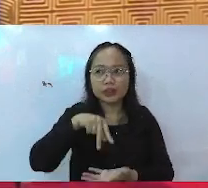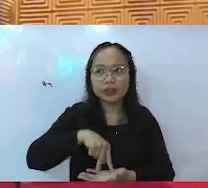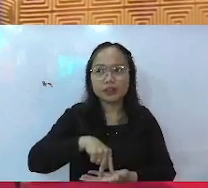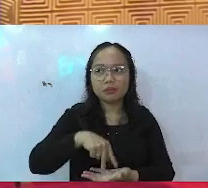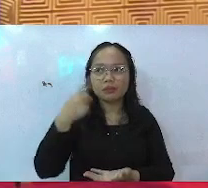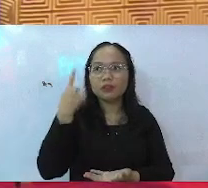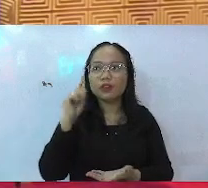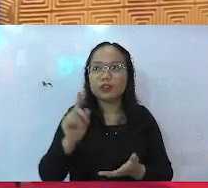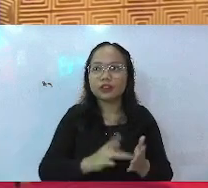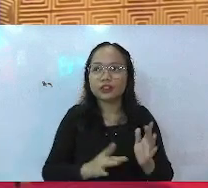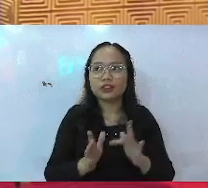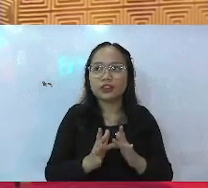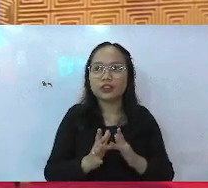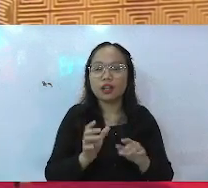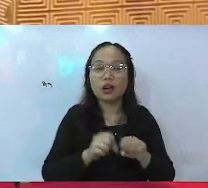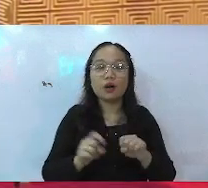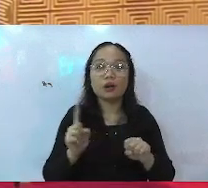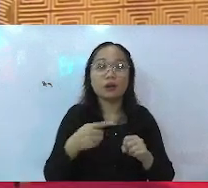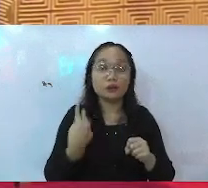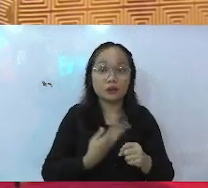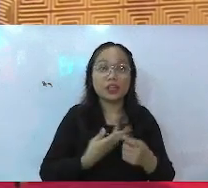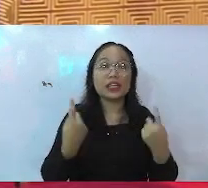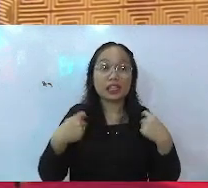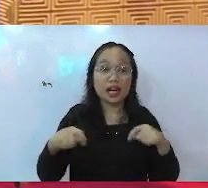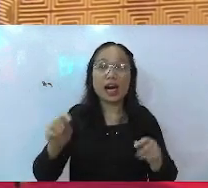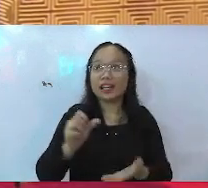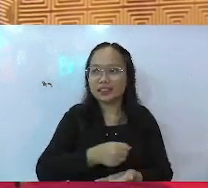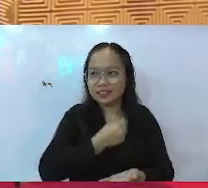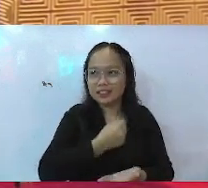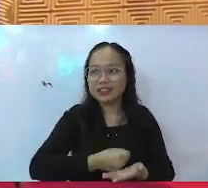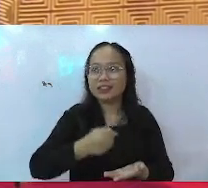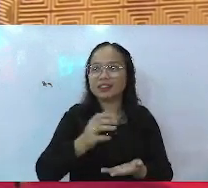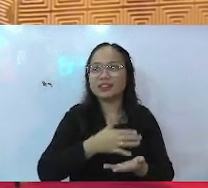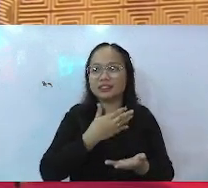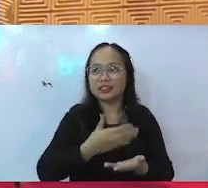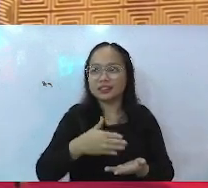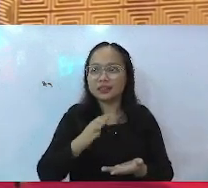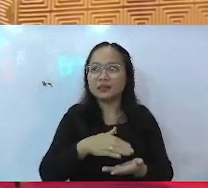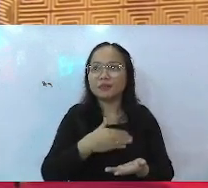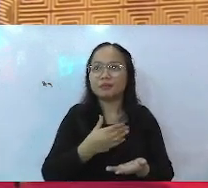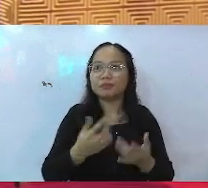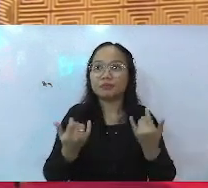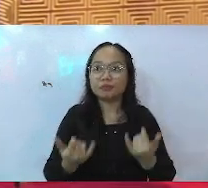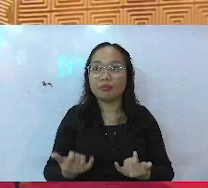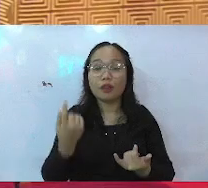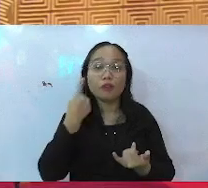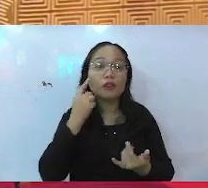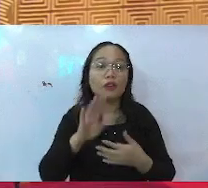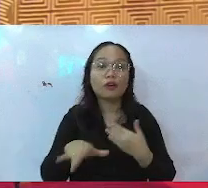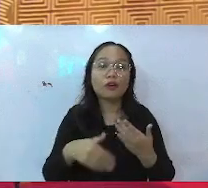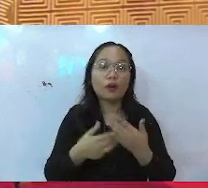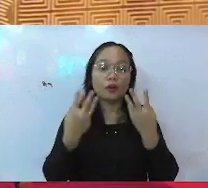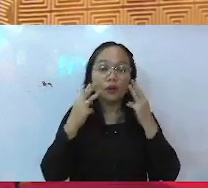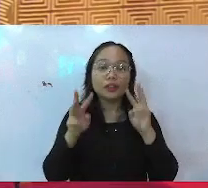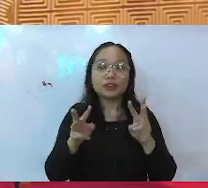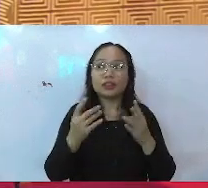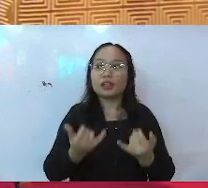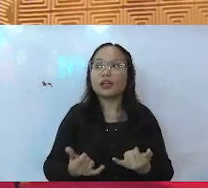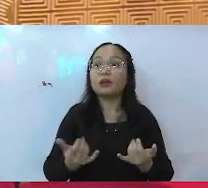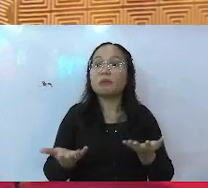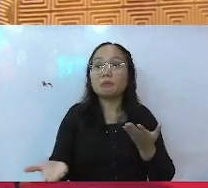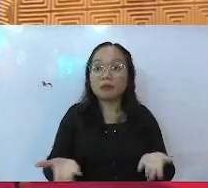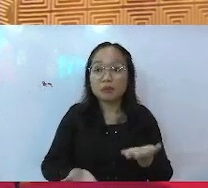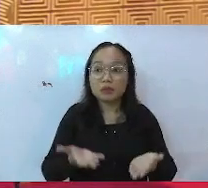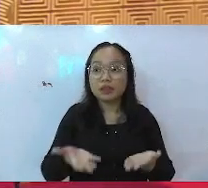right let's let's tr to sing the song sir mii let's trite to sing the song sir Dominic para sa mga kasama nating young people this may